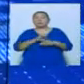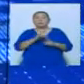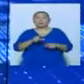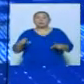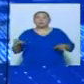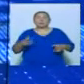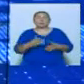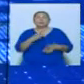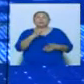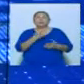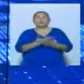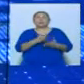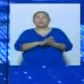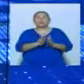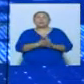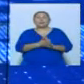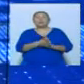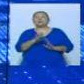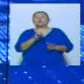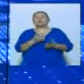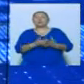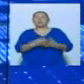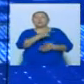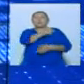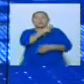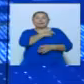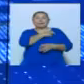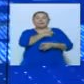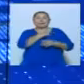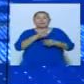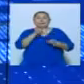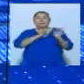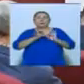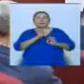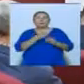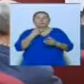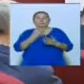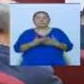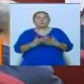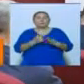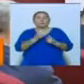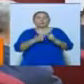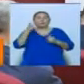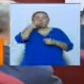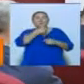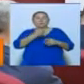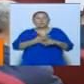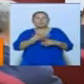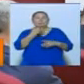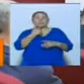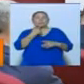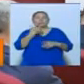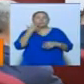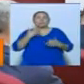індетке шалдыққан. Жағдайдың ушығуын дәрігерлер науқастардың екпе алмауымен байланыстырады. Жыл басынан бері облыста қызылшаға